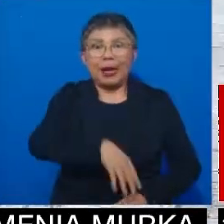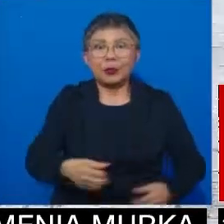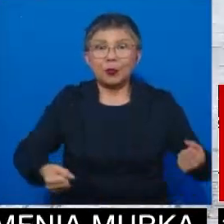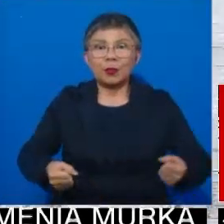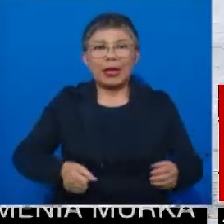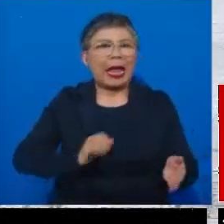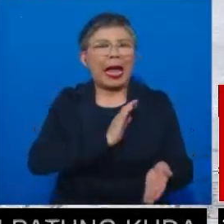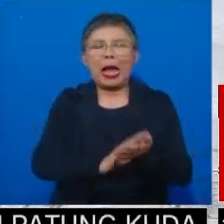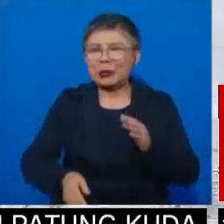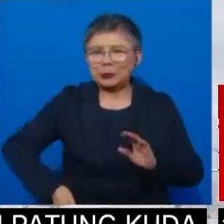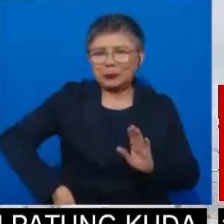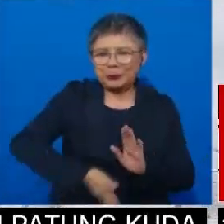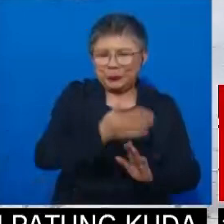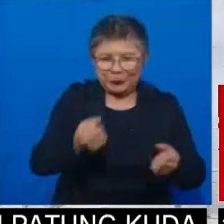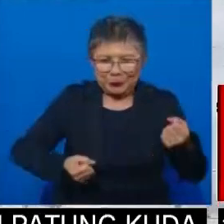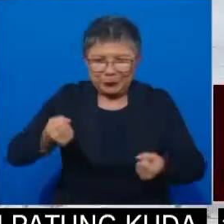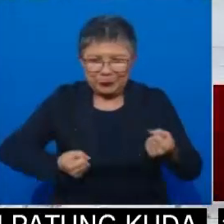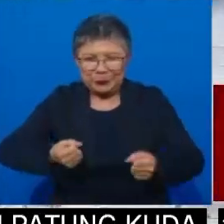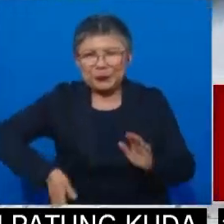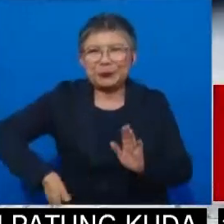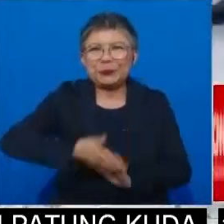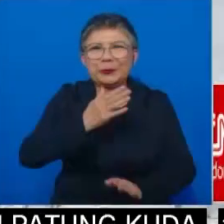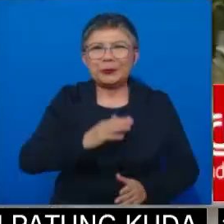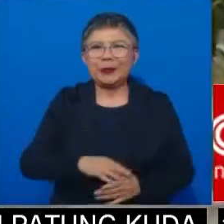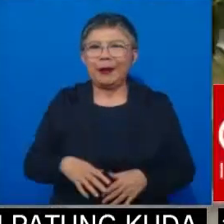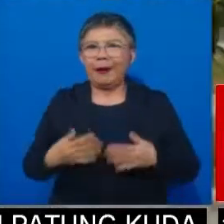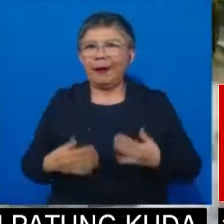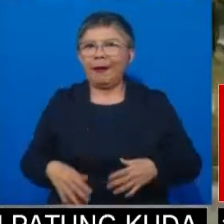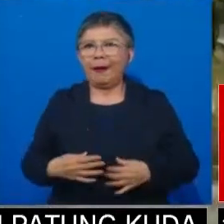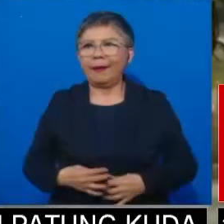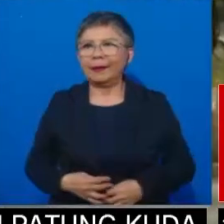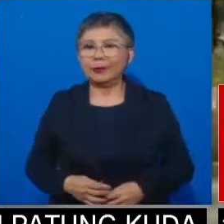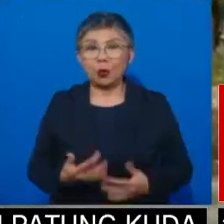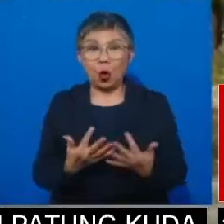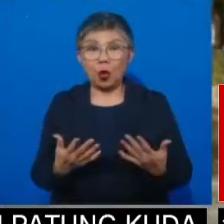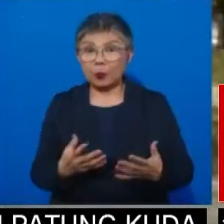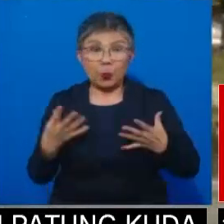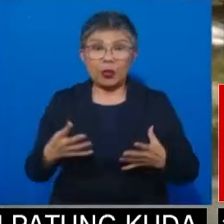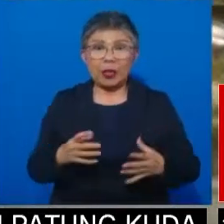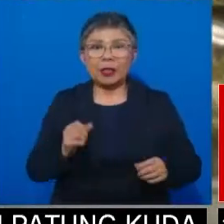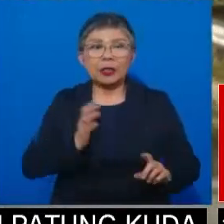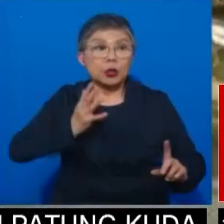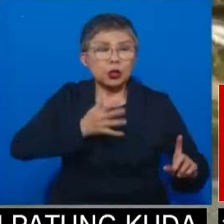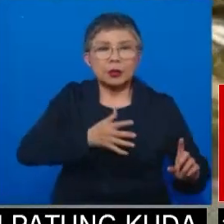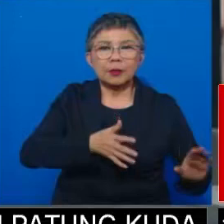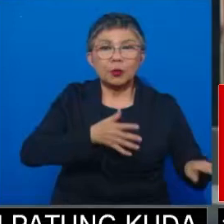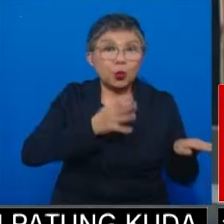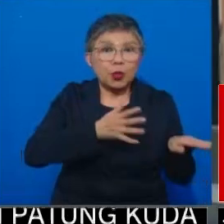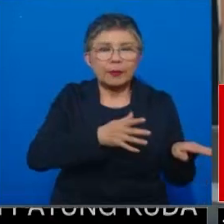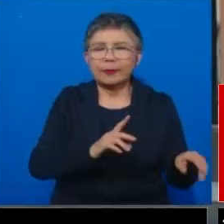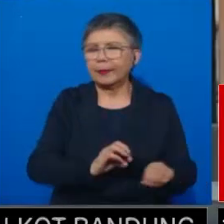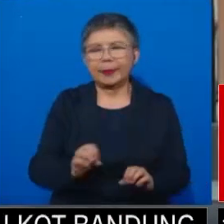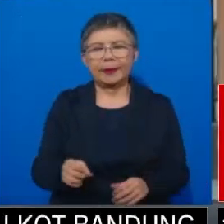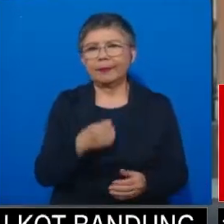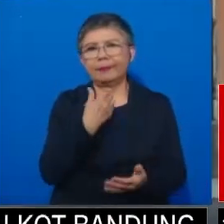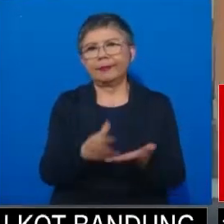dan langsung membawa kabur mobil itu melalui pintu belakang komplek. Warga sempat melihat dan berusaha mengejar pelaku yang membawa mobil tersebut,